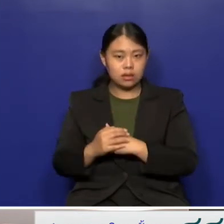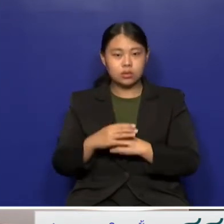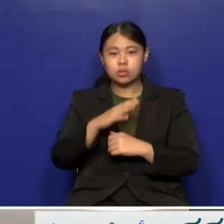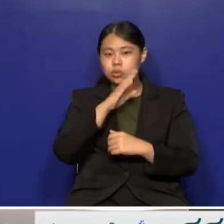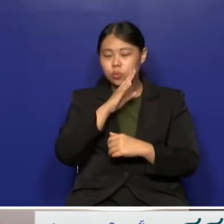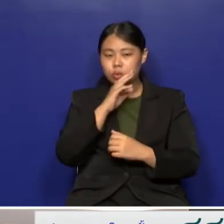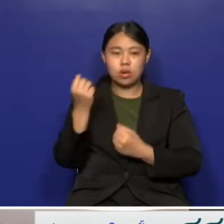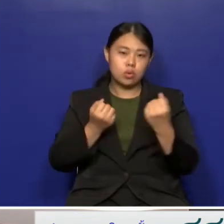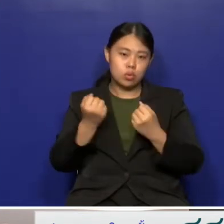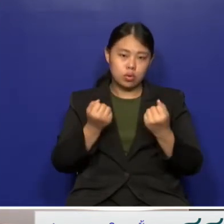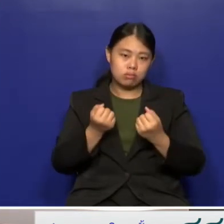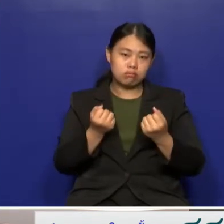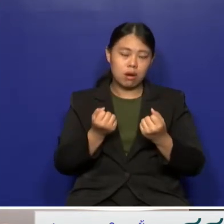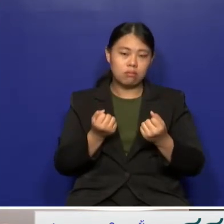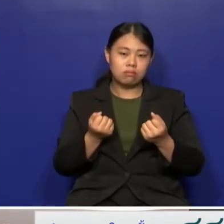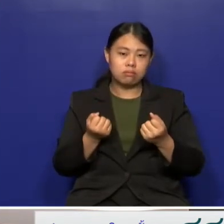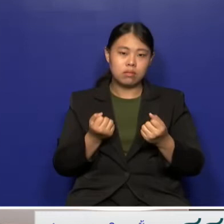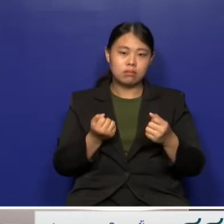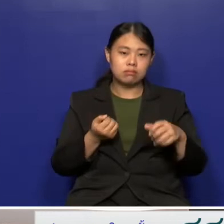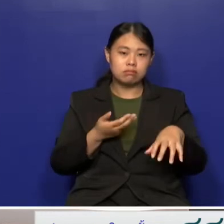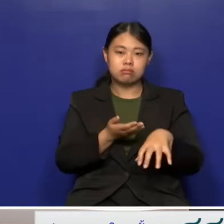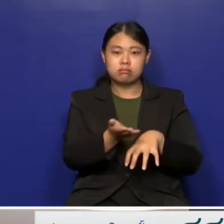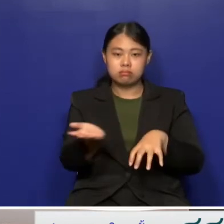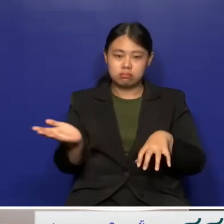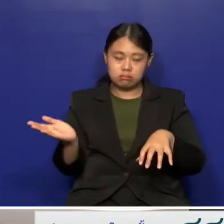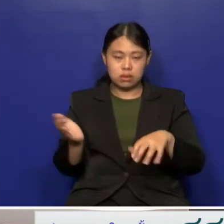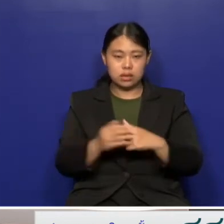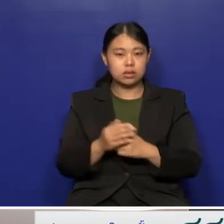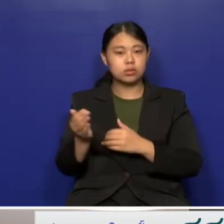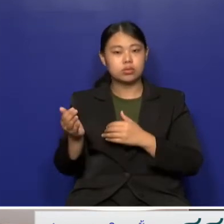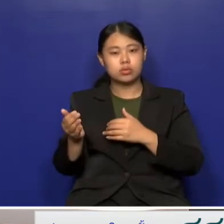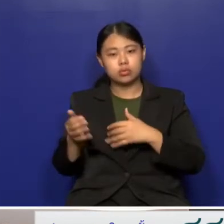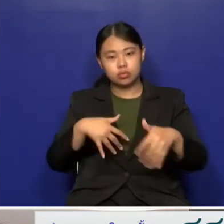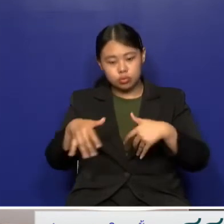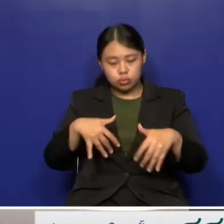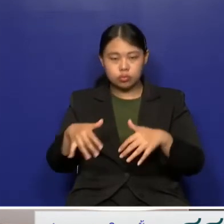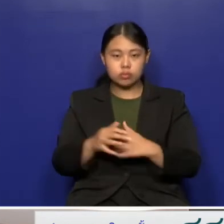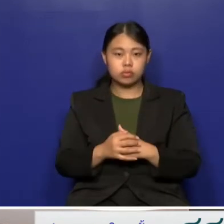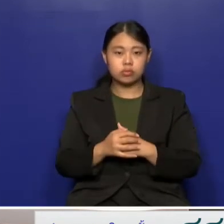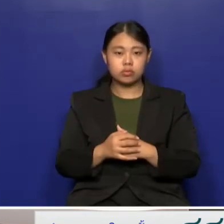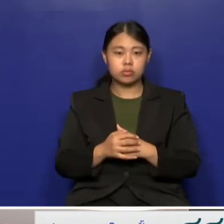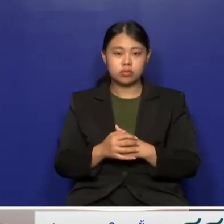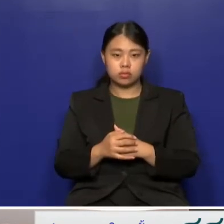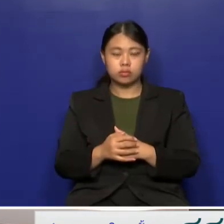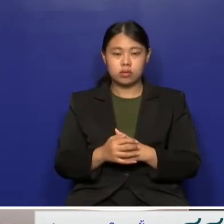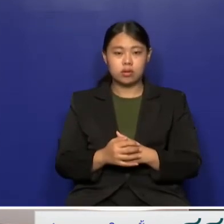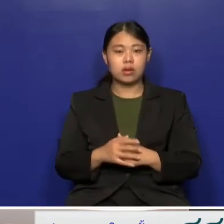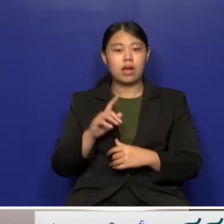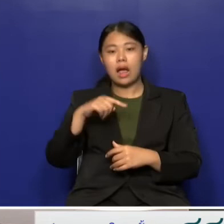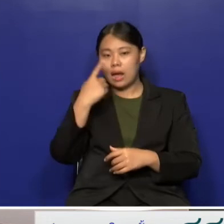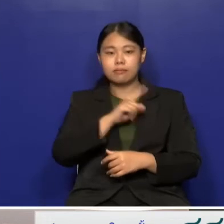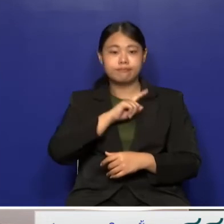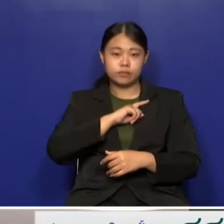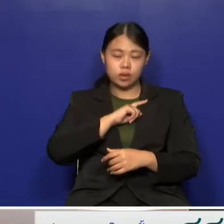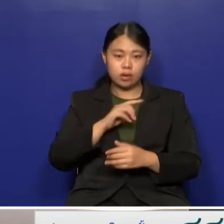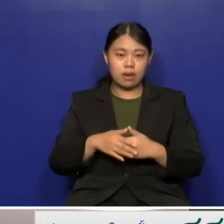แท่ leastเฉิดความเลือดร้อนแก่ประชาชนี่จะอาศัอยู่ใชุชนnun 9 ทั้ง 8 มLA'จึงขอให้หนวยงานทเกี่วข้อน เรื่รัด หาเส้นท